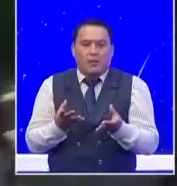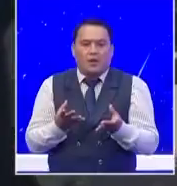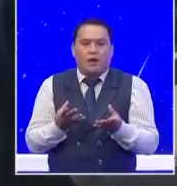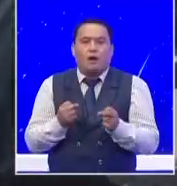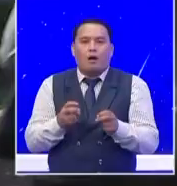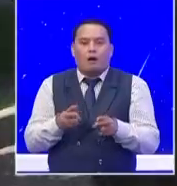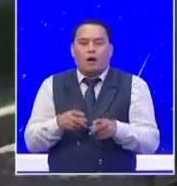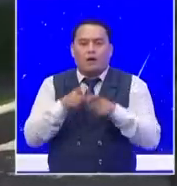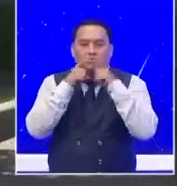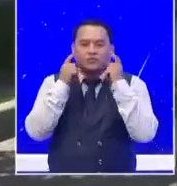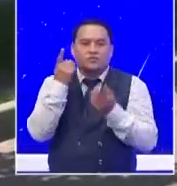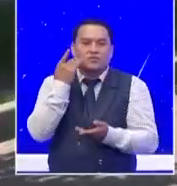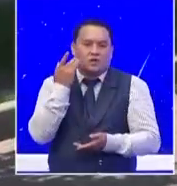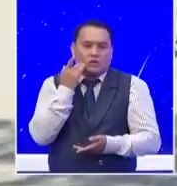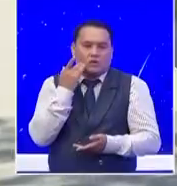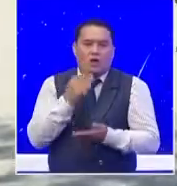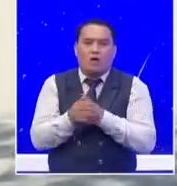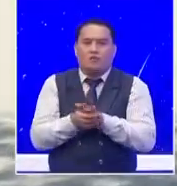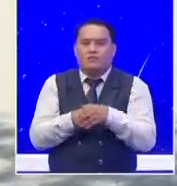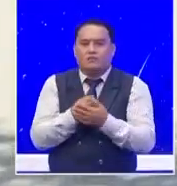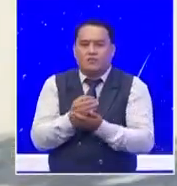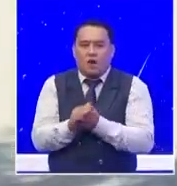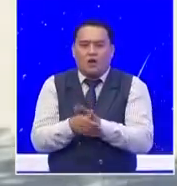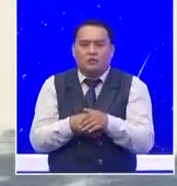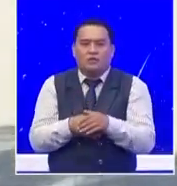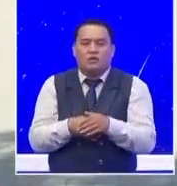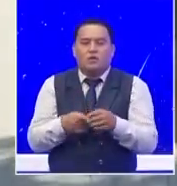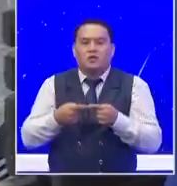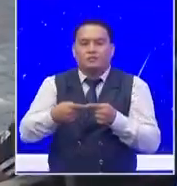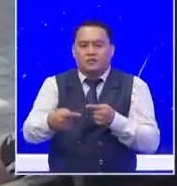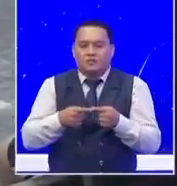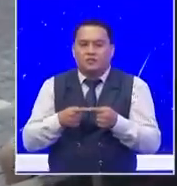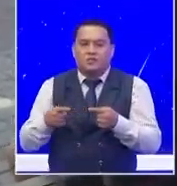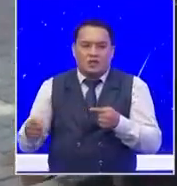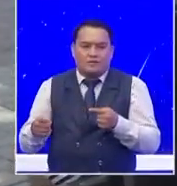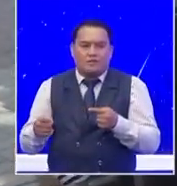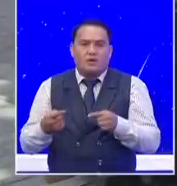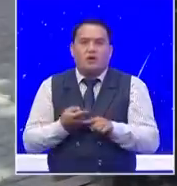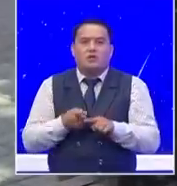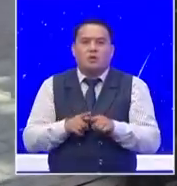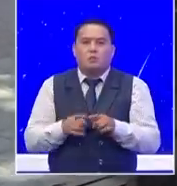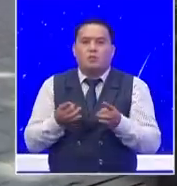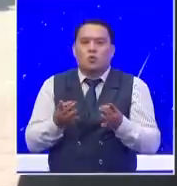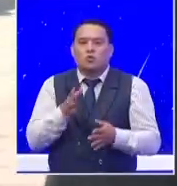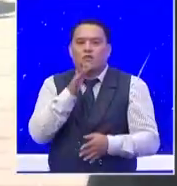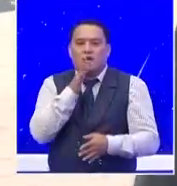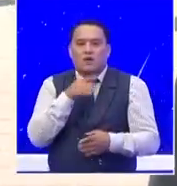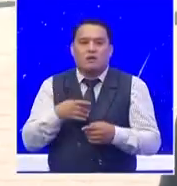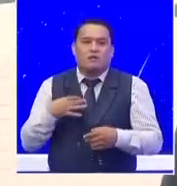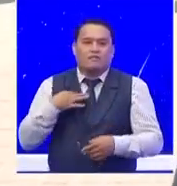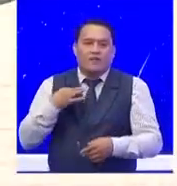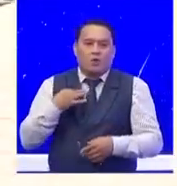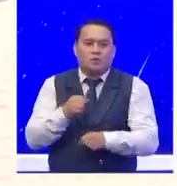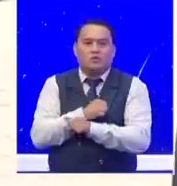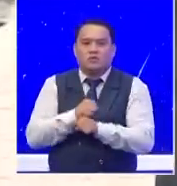такие как носить повсеместно маски, обрабатывать руки санитайзером и соблюдать дистанцирование. Ведь в это нелегкое время пренебрегать ими